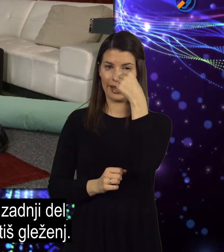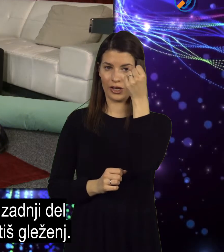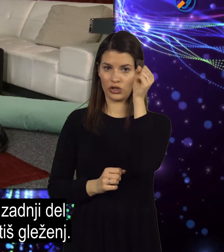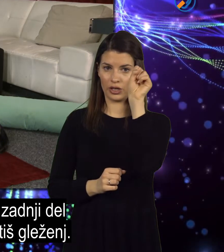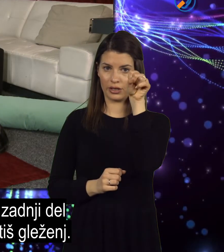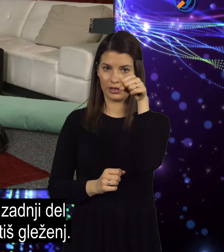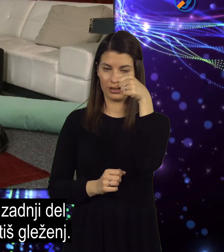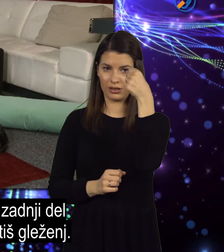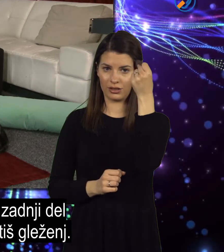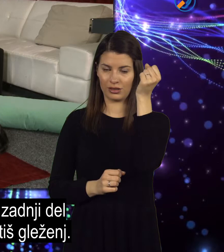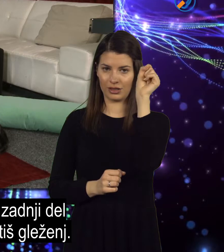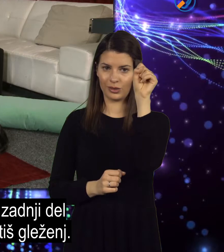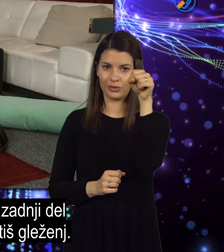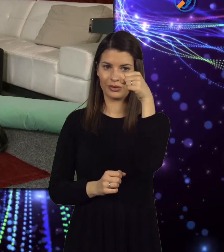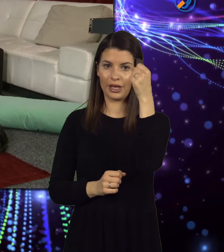zavrtiš gleženj,